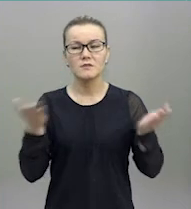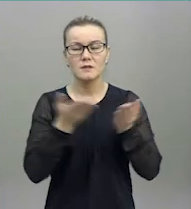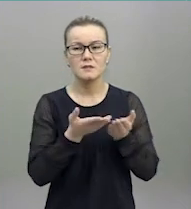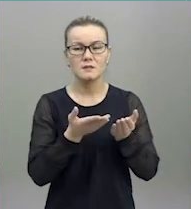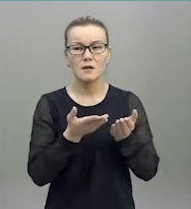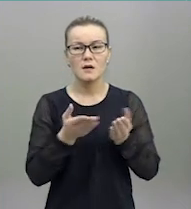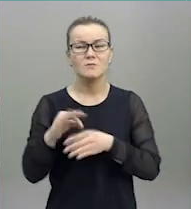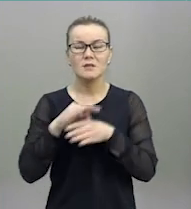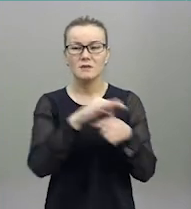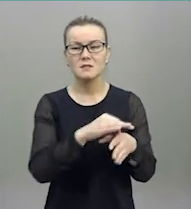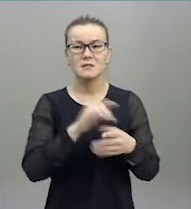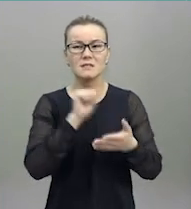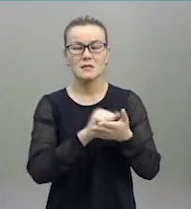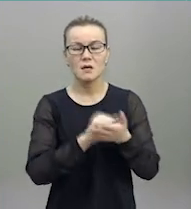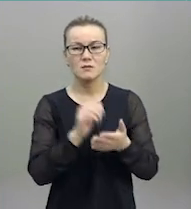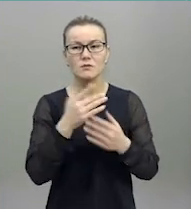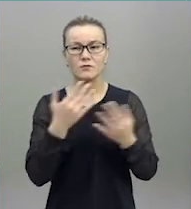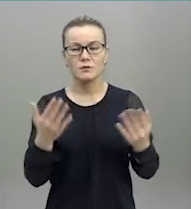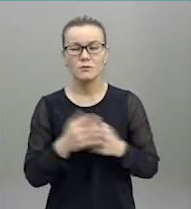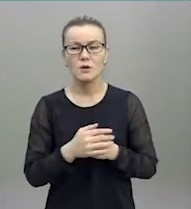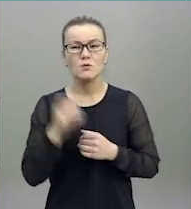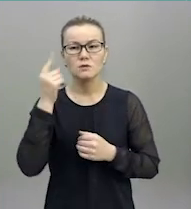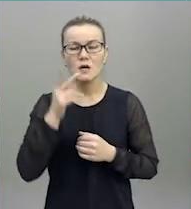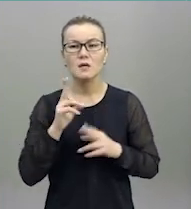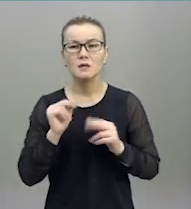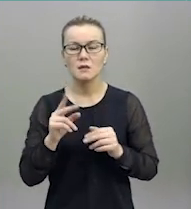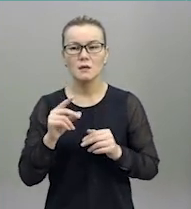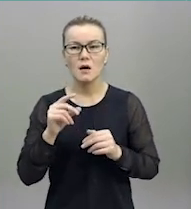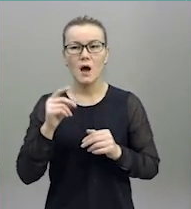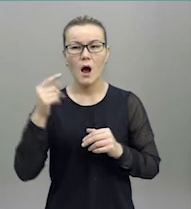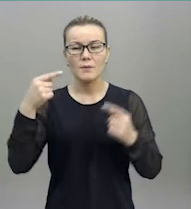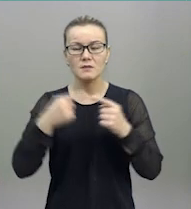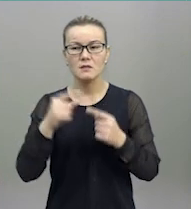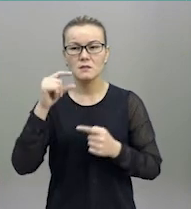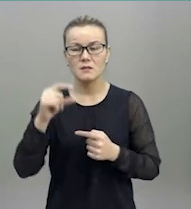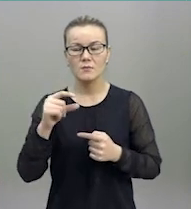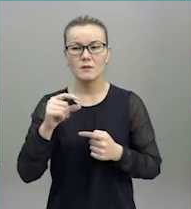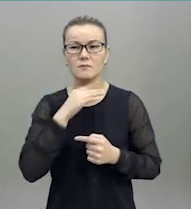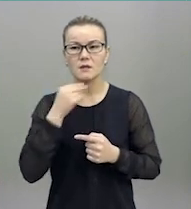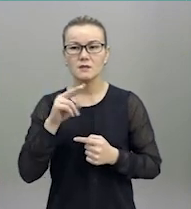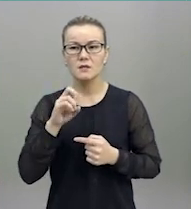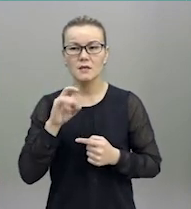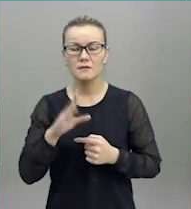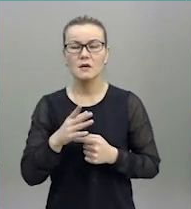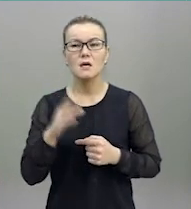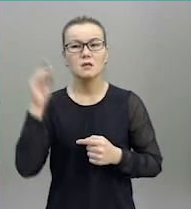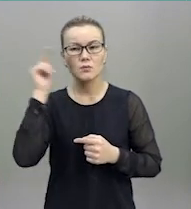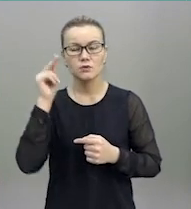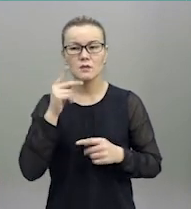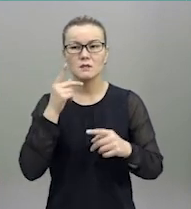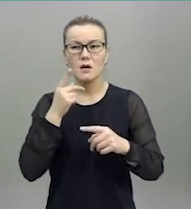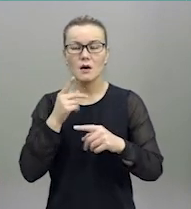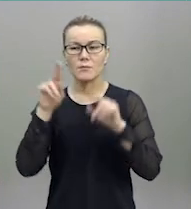виду узнали как определяется степень одночлена а также ознакомились с правилами сложения и